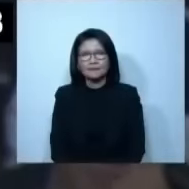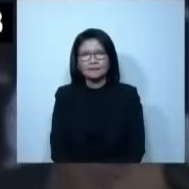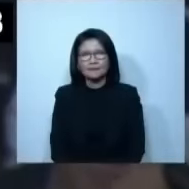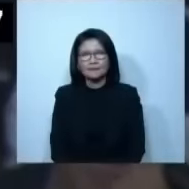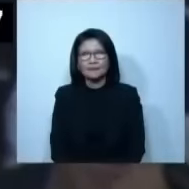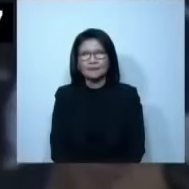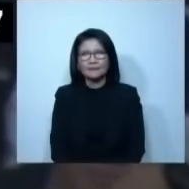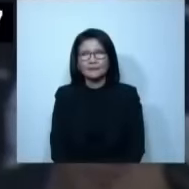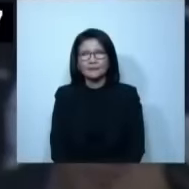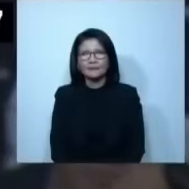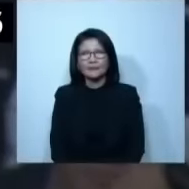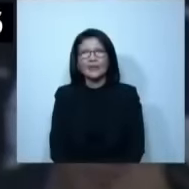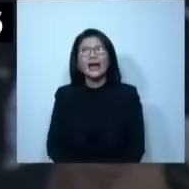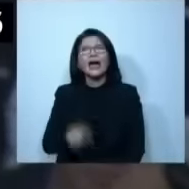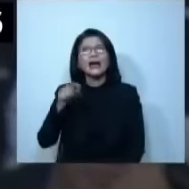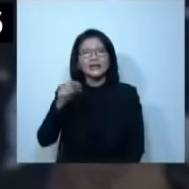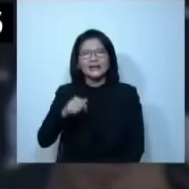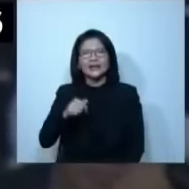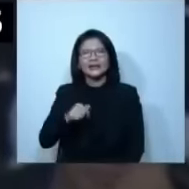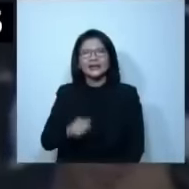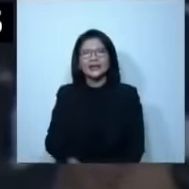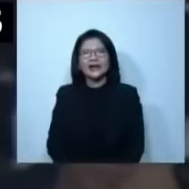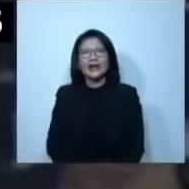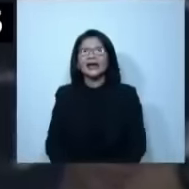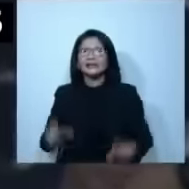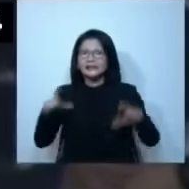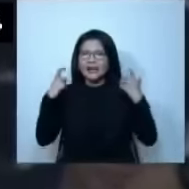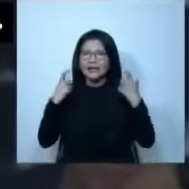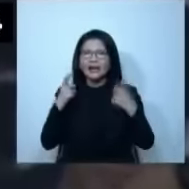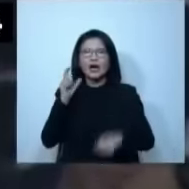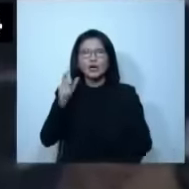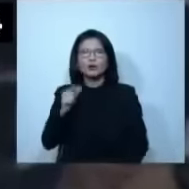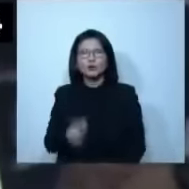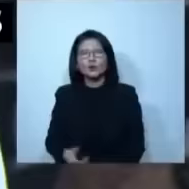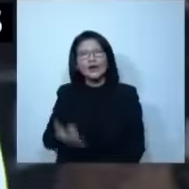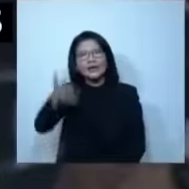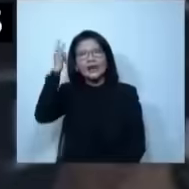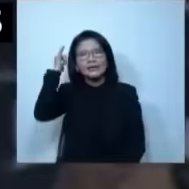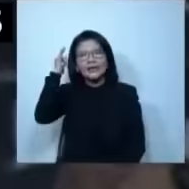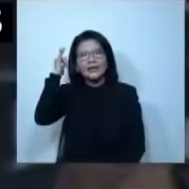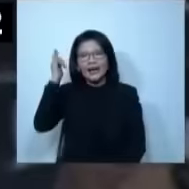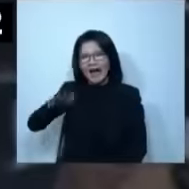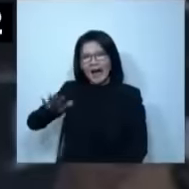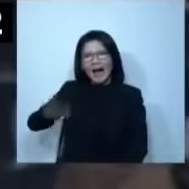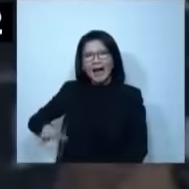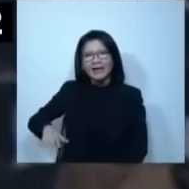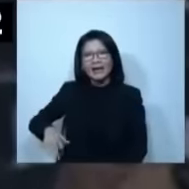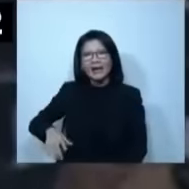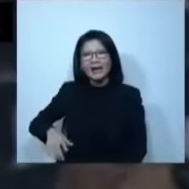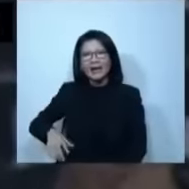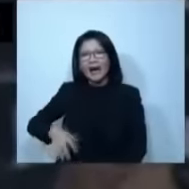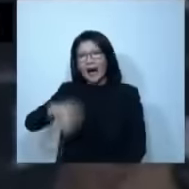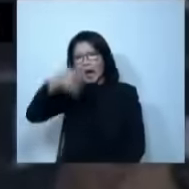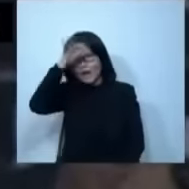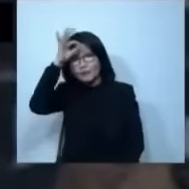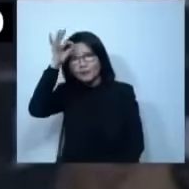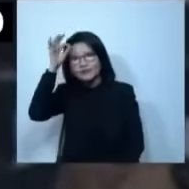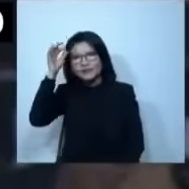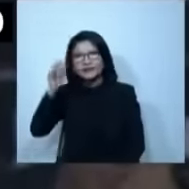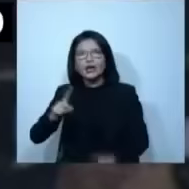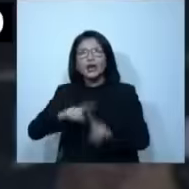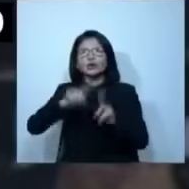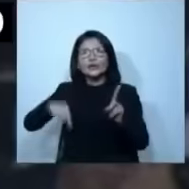Ini panggilan sejarah buat Ganjar Mahfud. Ganjar seorang anak polisi berpangkat tidak tinggi, bertugas di